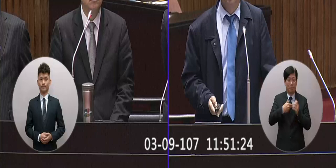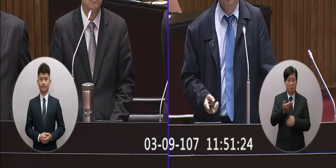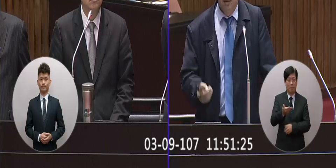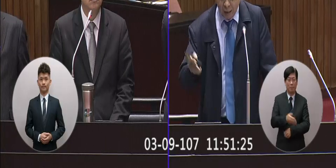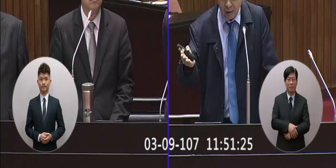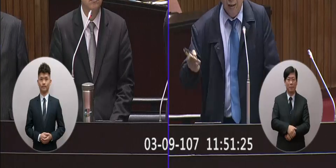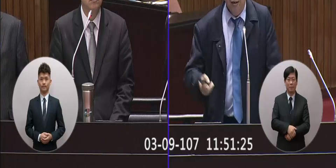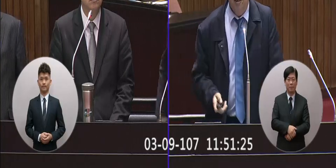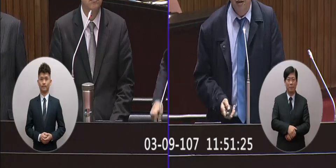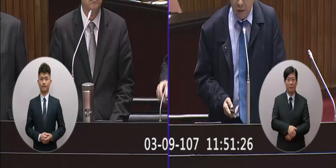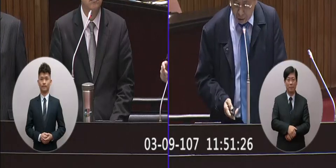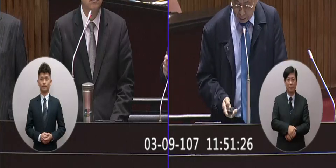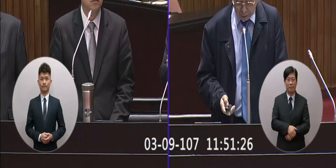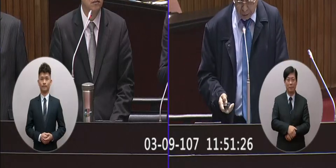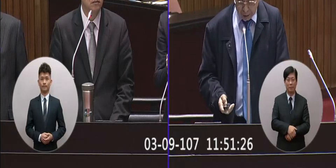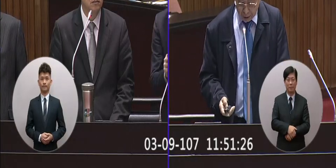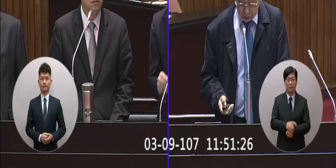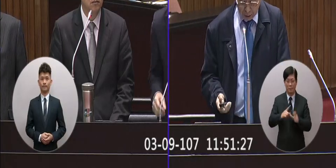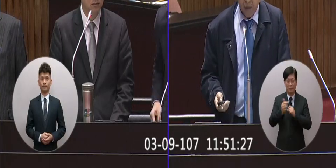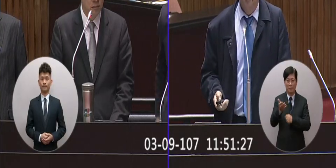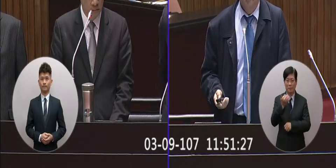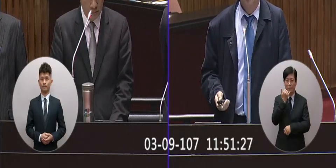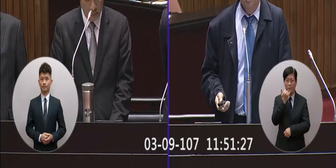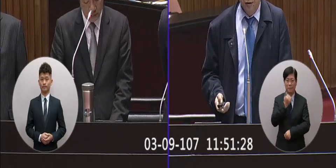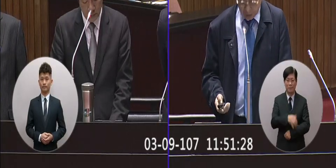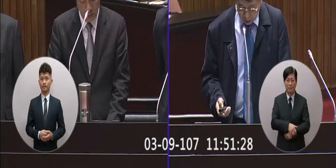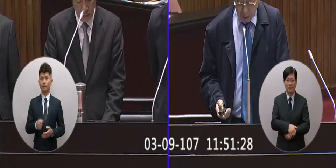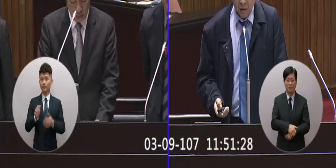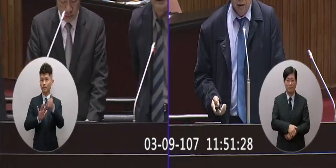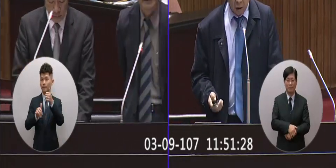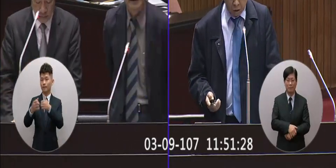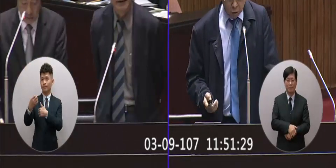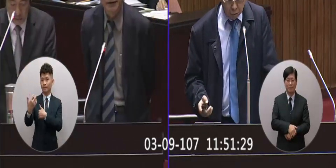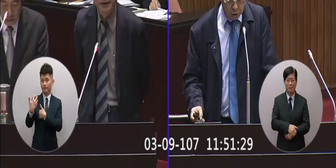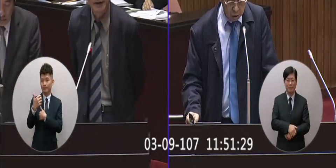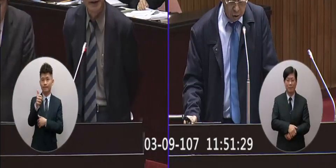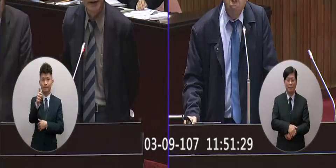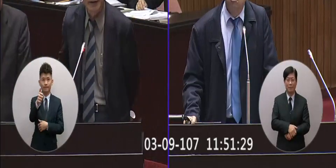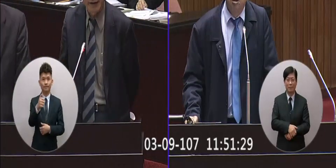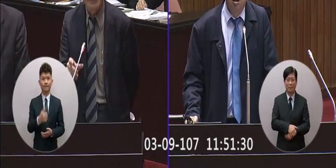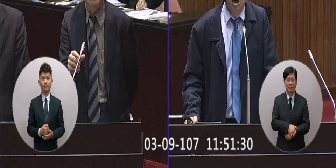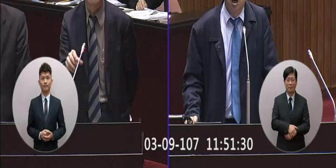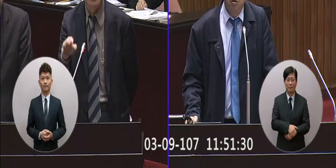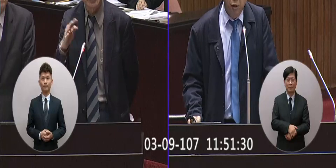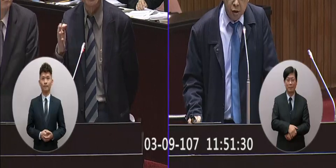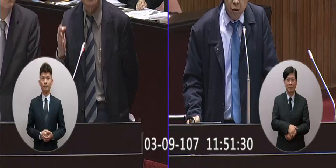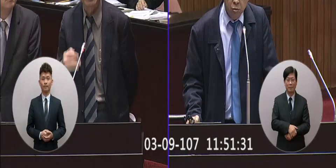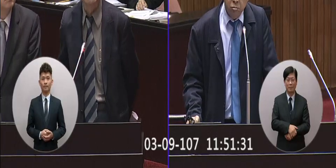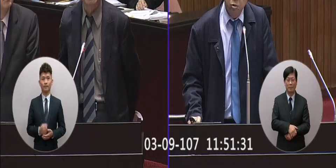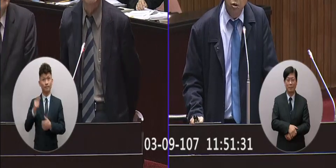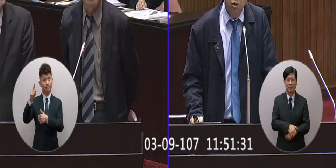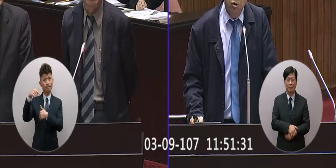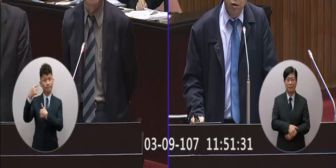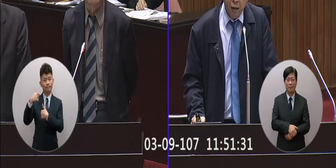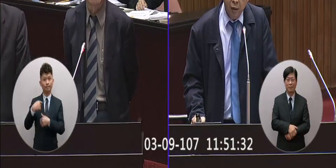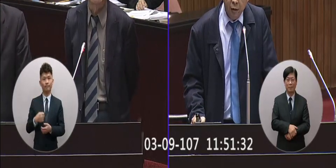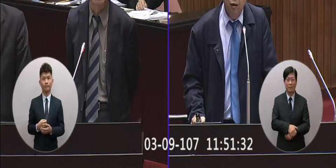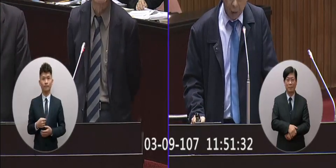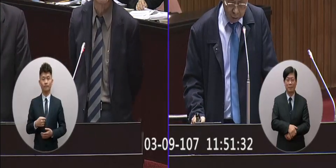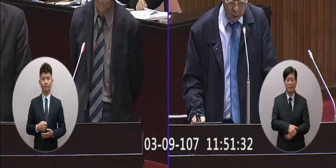吼，来请，嘿。 是，多谢委员的指导吼。 所以我们肯定， 所以 院长